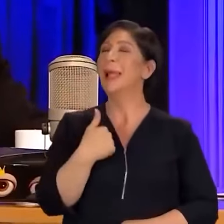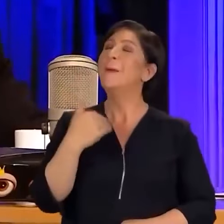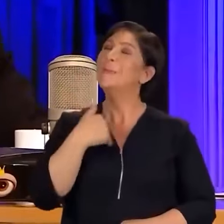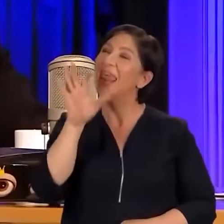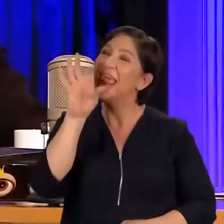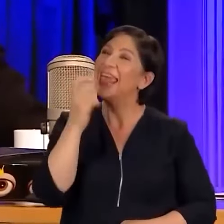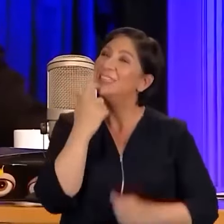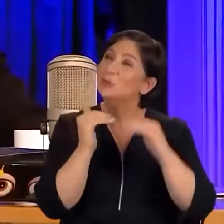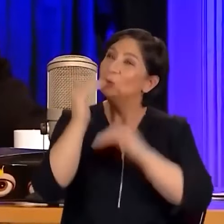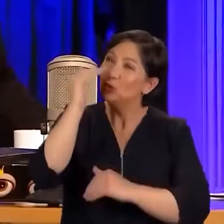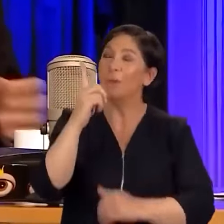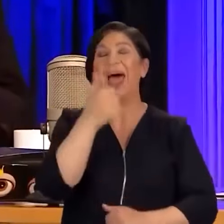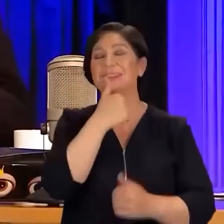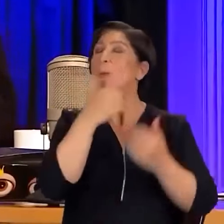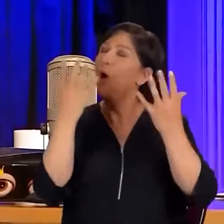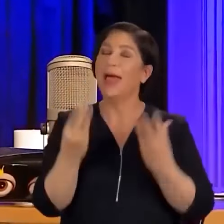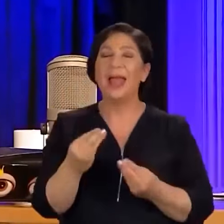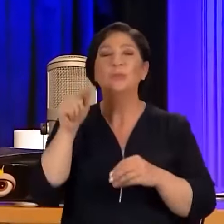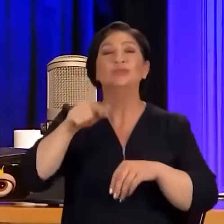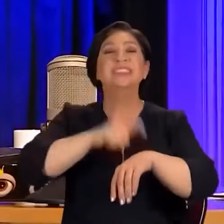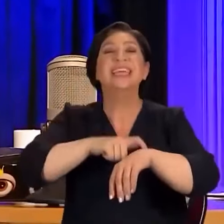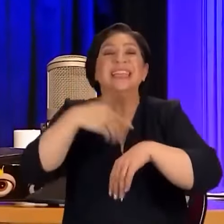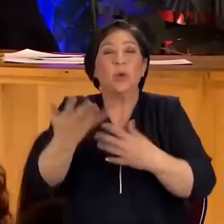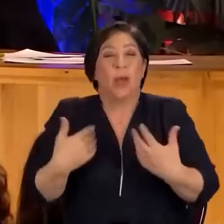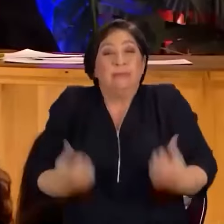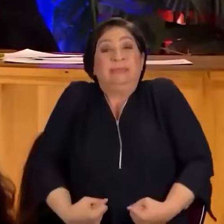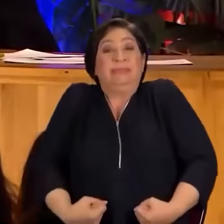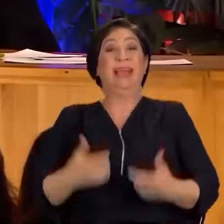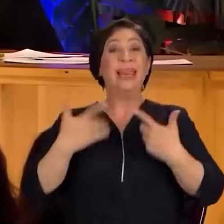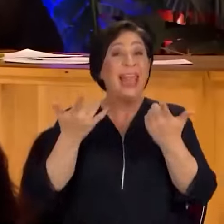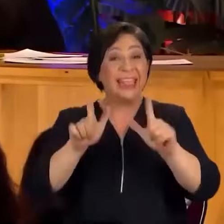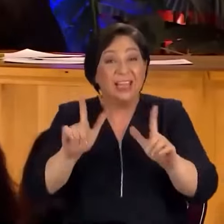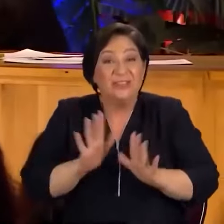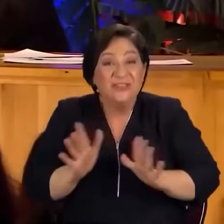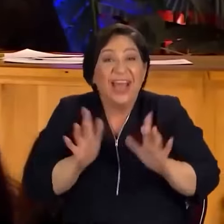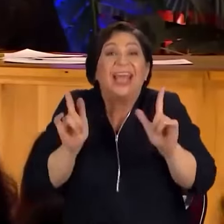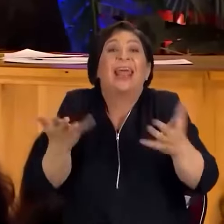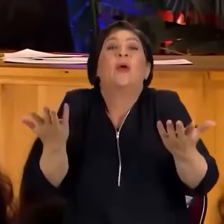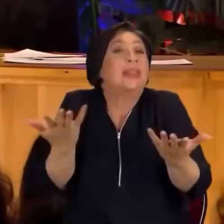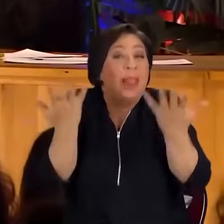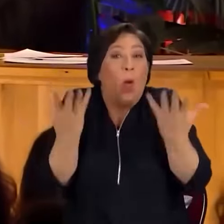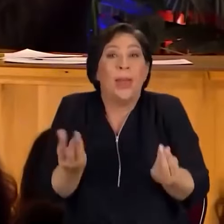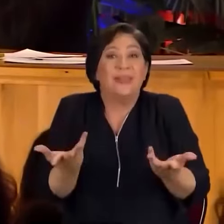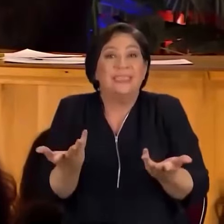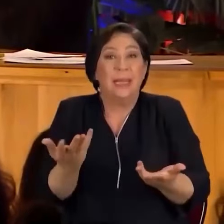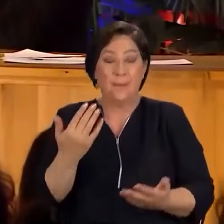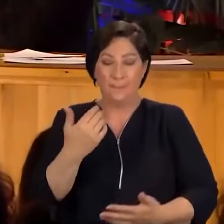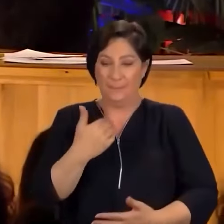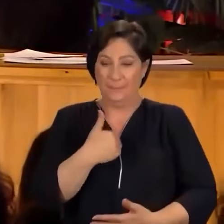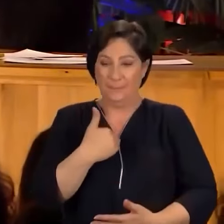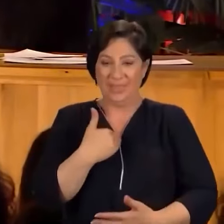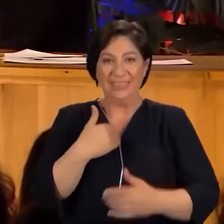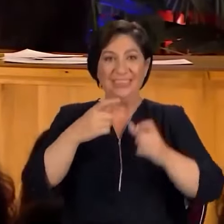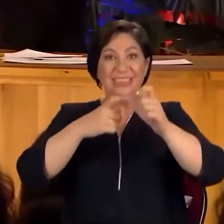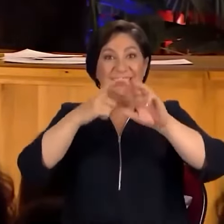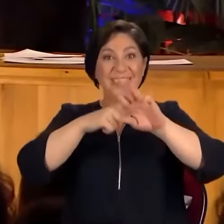ben 50 yaşın üstünde bir adam olarak, bu saatten sonra nesini geliştireceğiz? Yani ne olabilir? Mesela ben bir